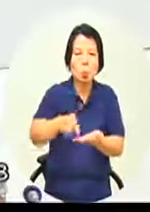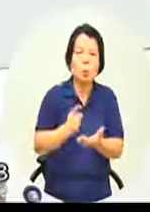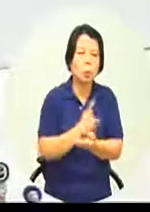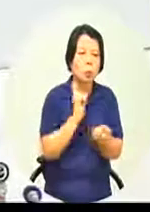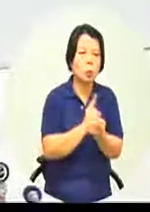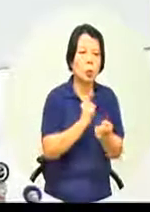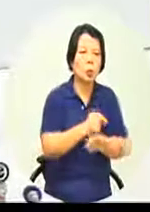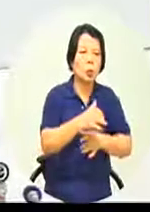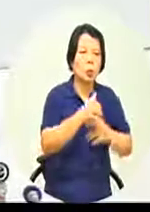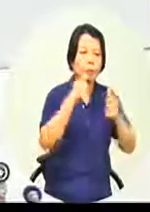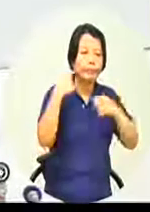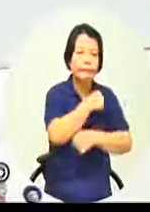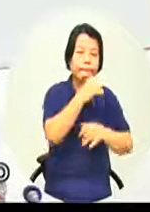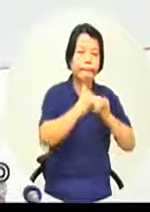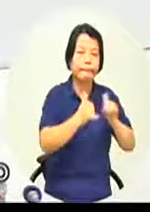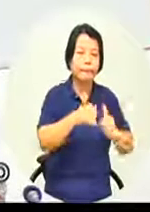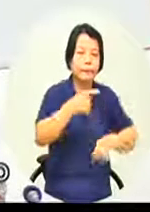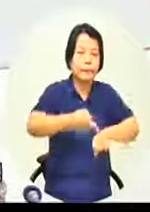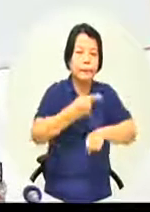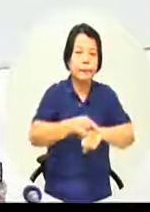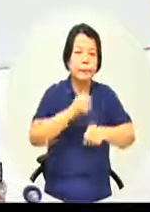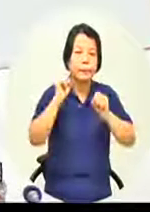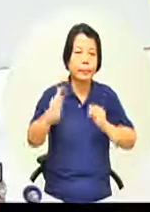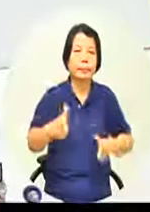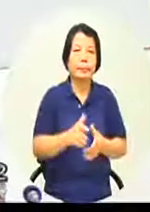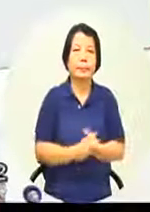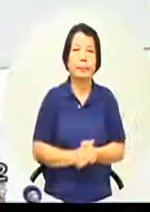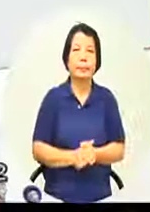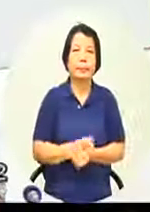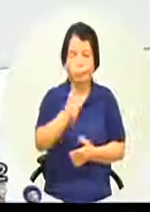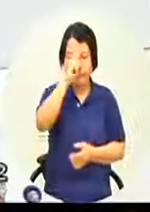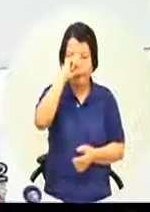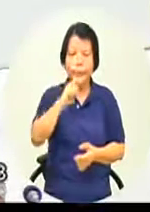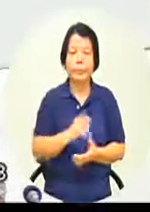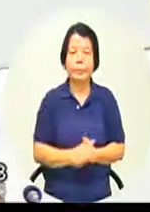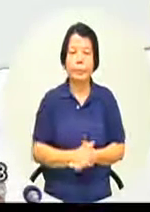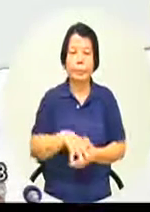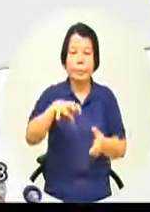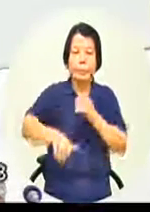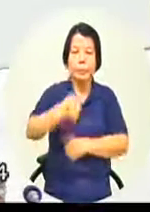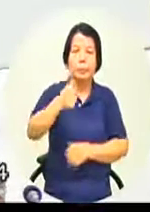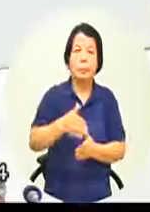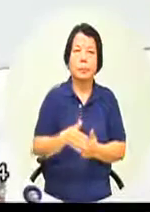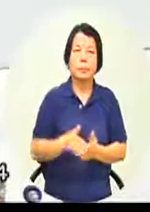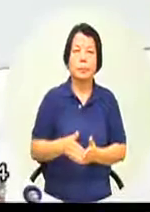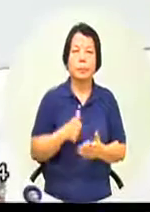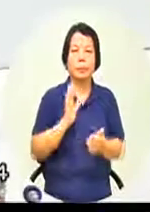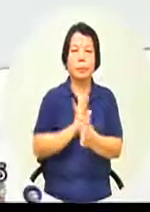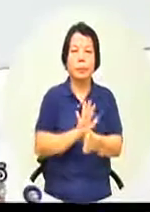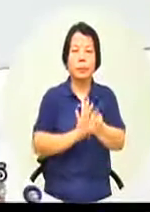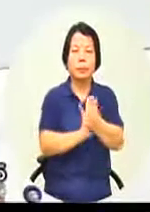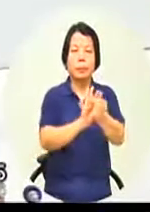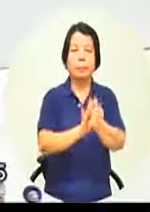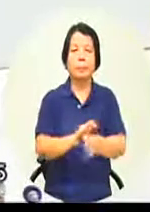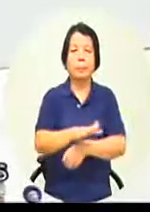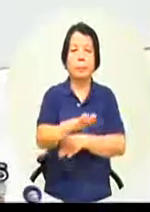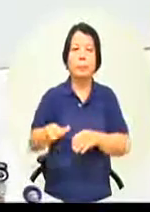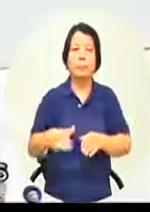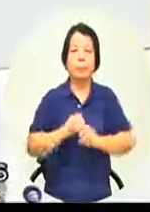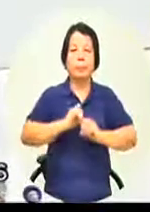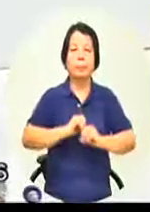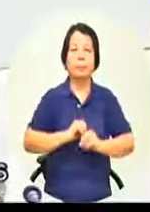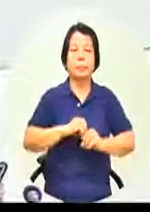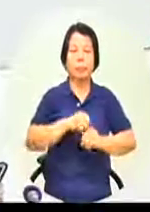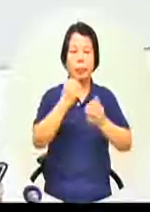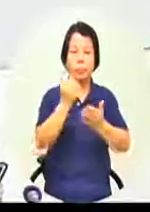食用的一些习惯可能不太一样，所以我还是希望能够局长在这一部分能够多多推广哦。那另外一个部分